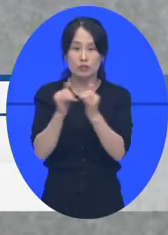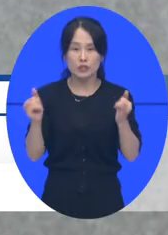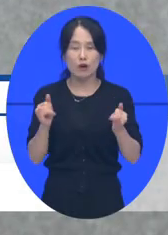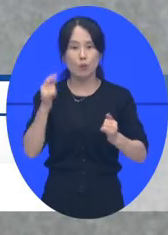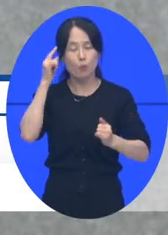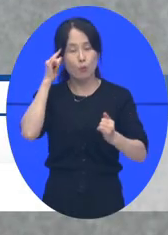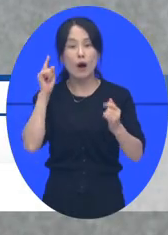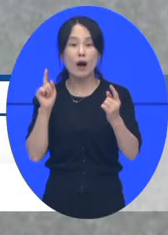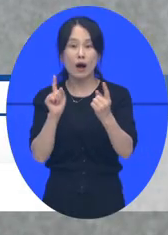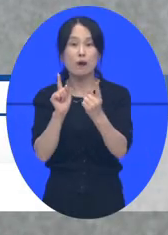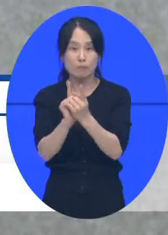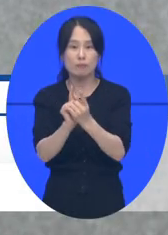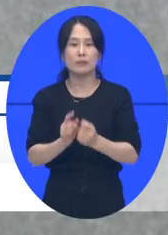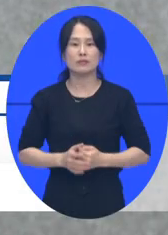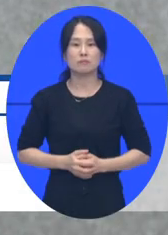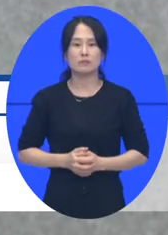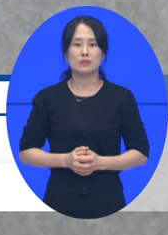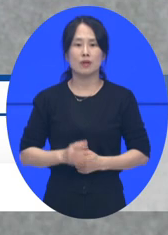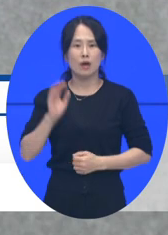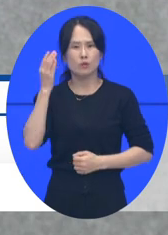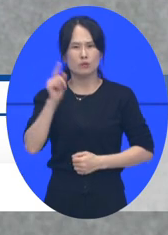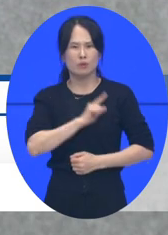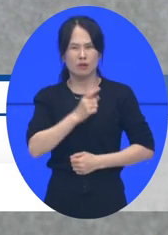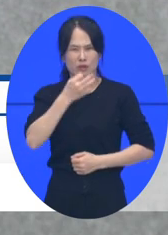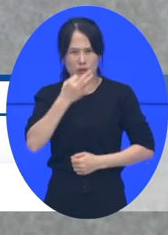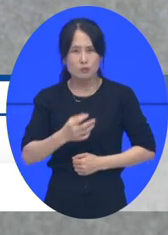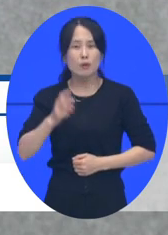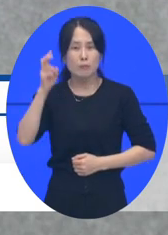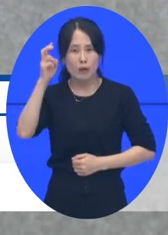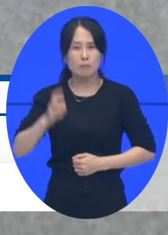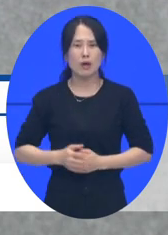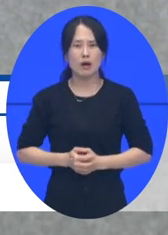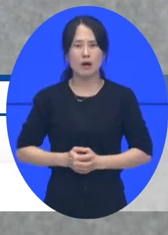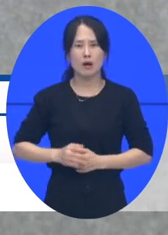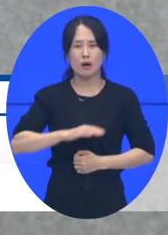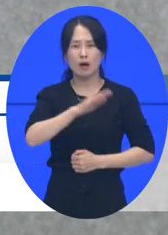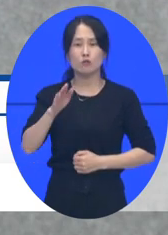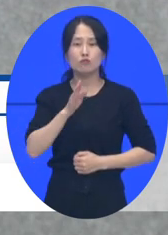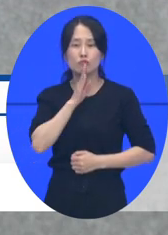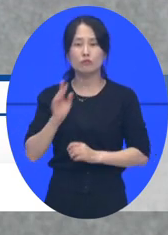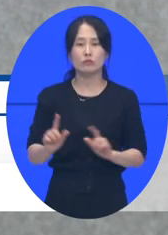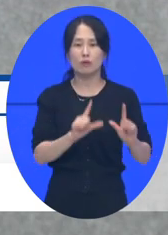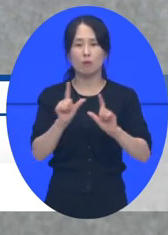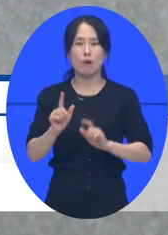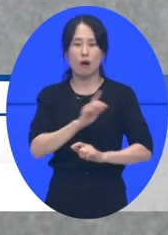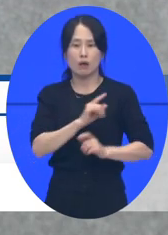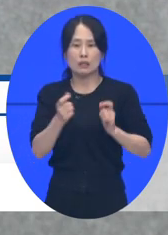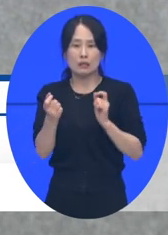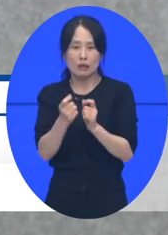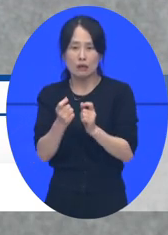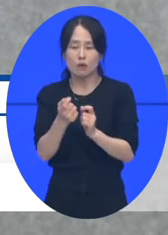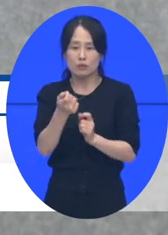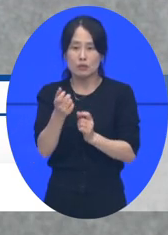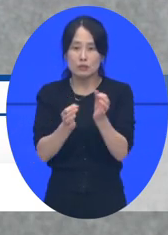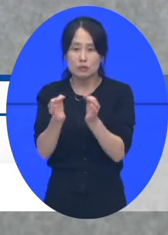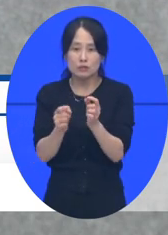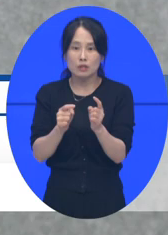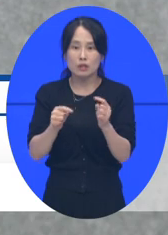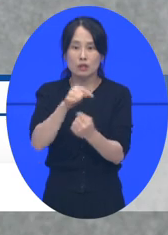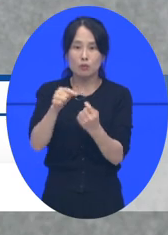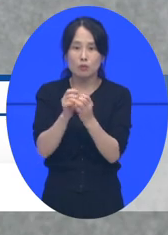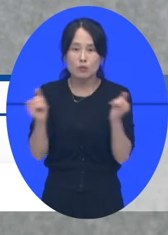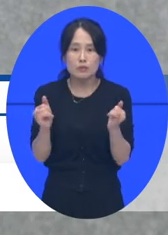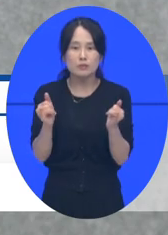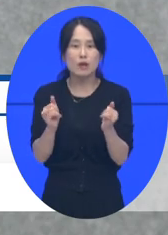요새 가장 힘드실 거고 또 우리 그 실생활과 가장 접점인 우리 소상공인들 얘기를 듣는 게 좋겠다